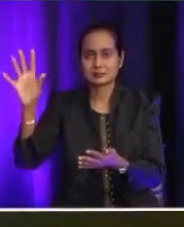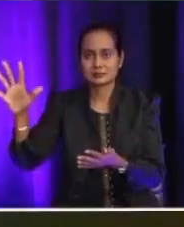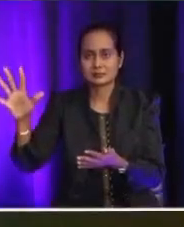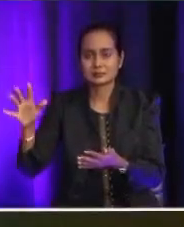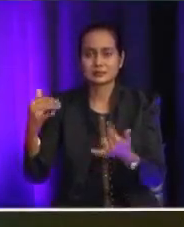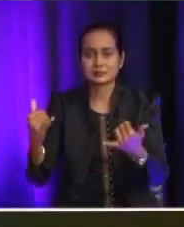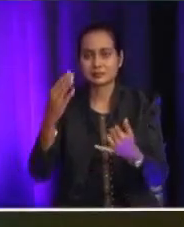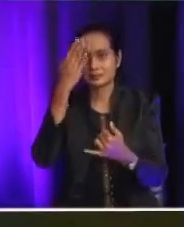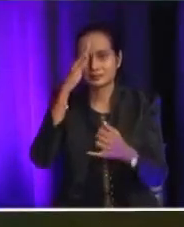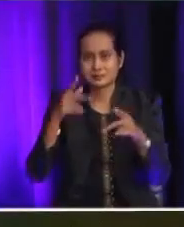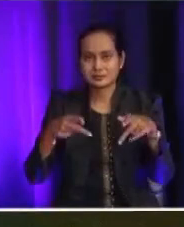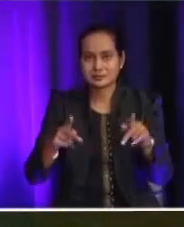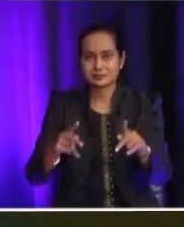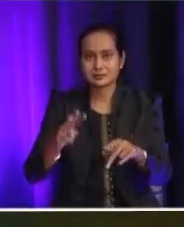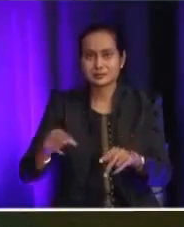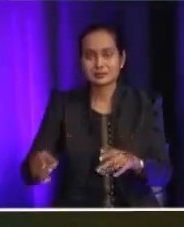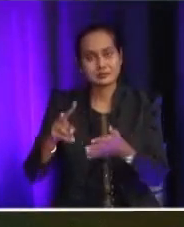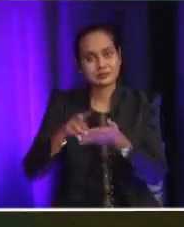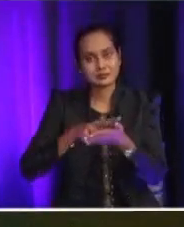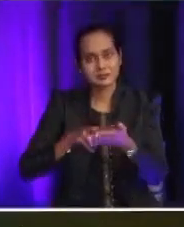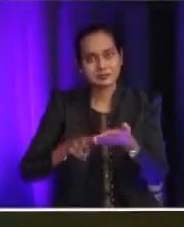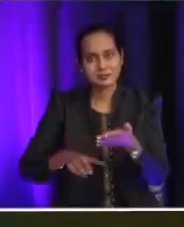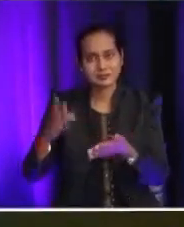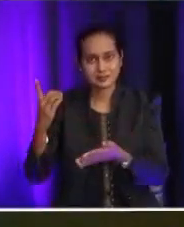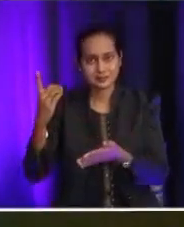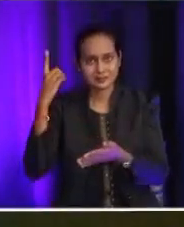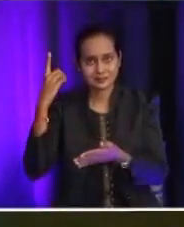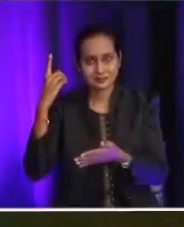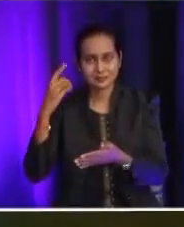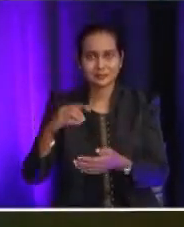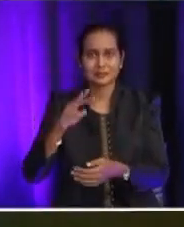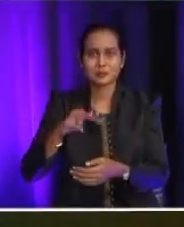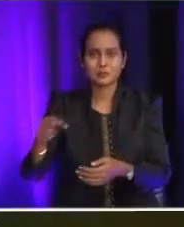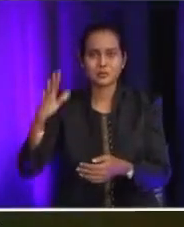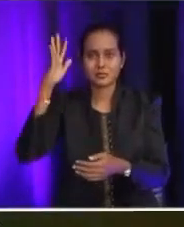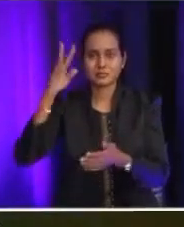Okey. Jadi mereka ini akan baca kan? Petikkan apa yang ada pada halaman muka surat